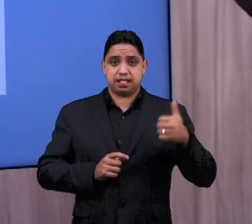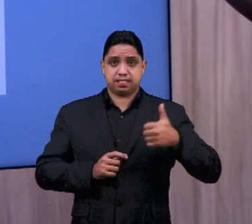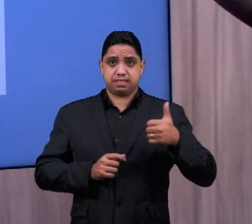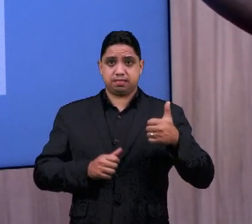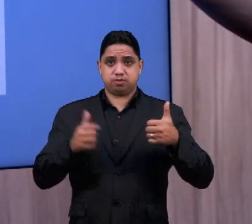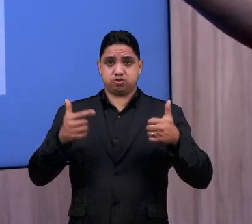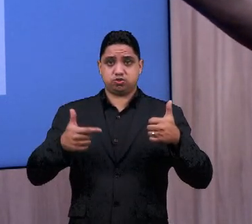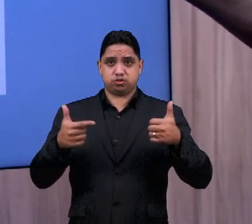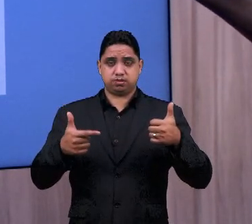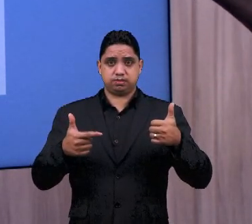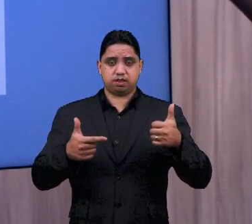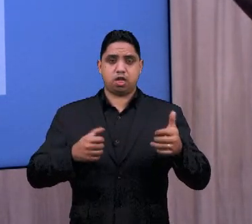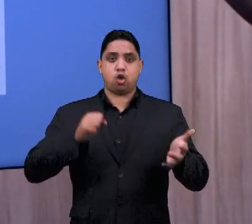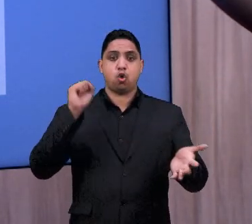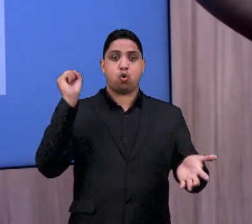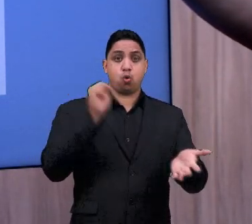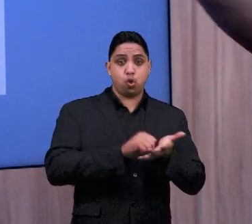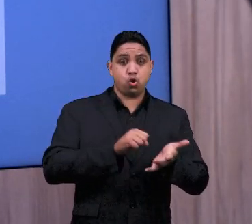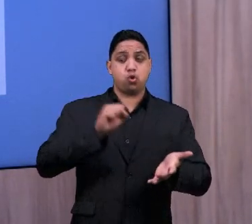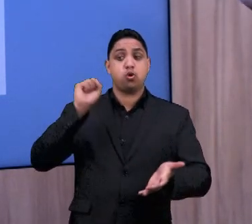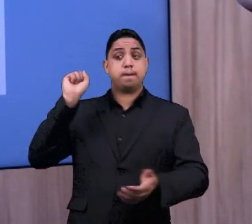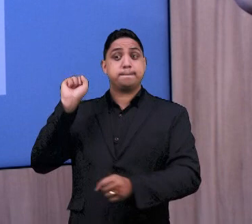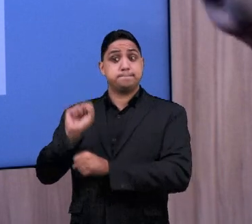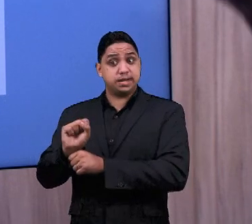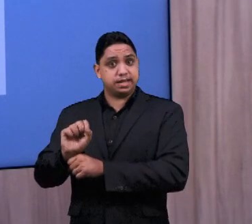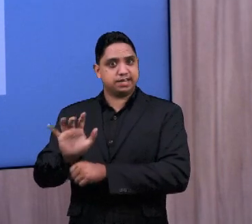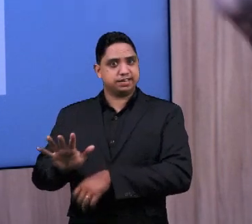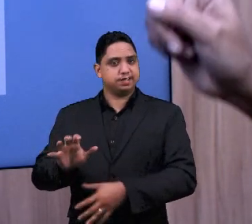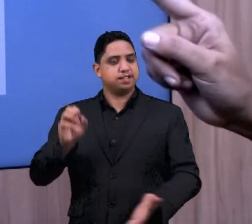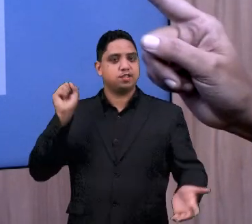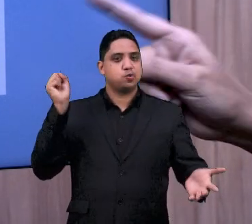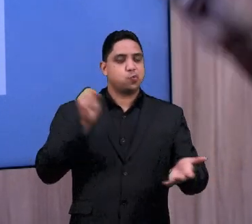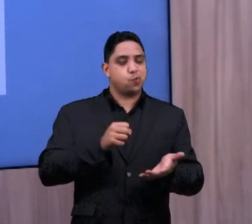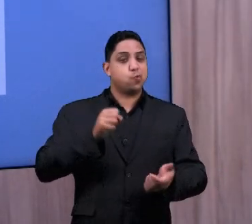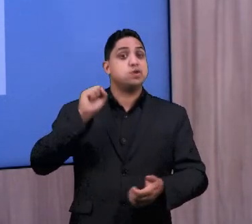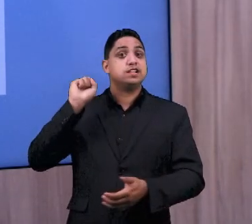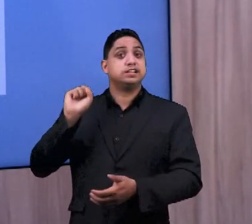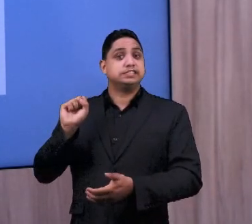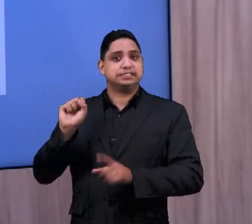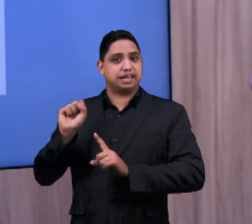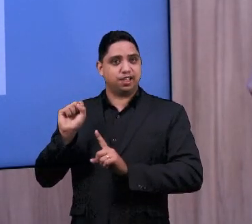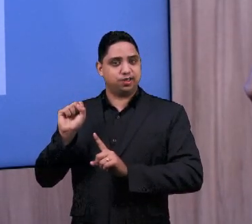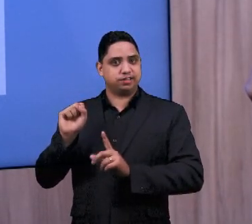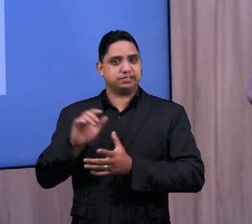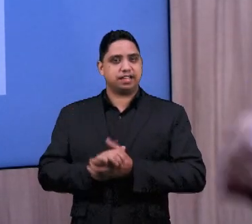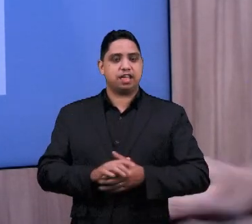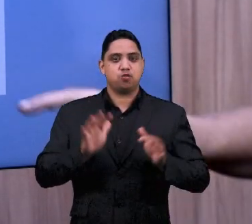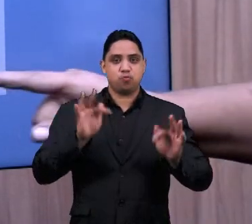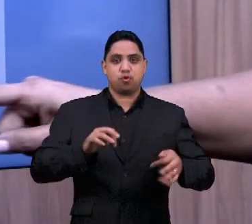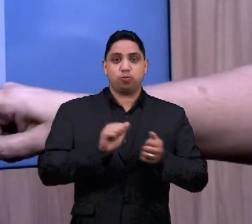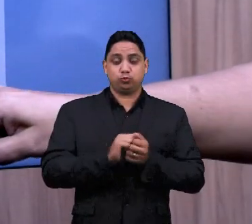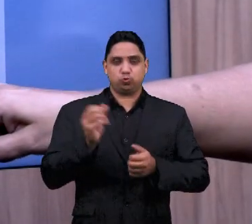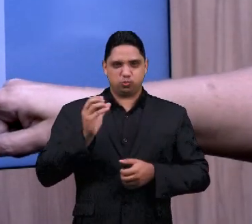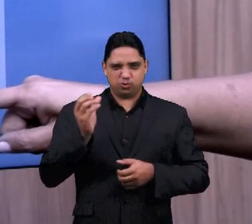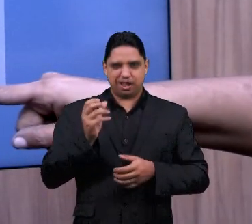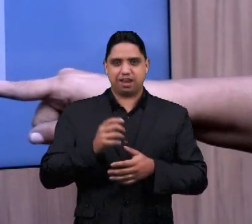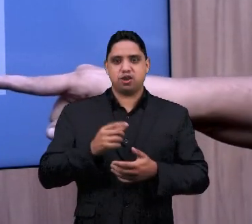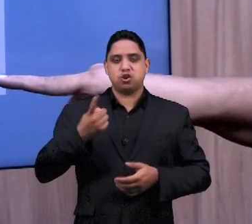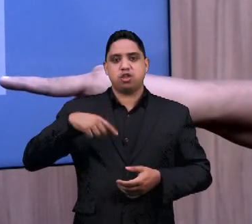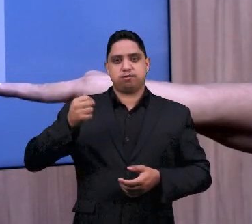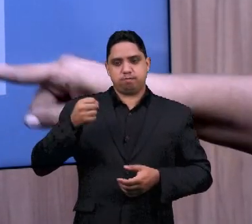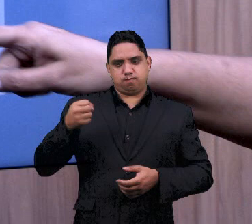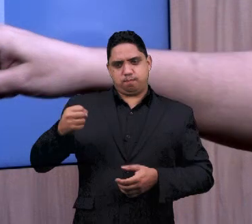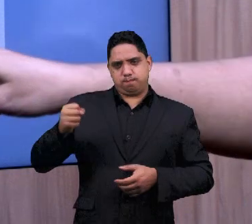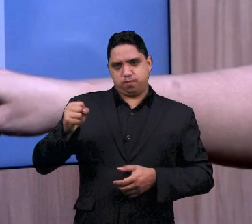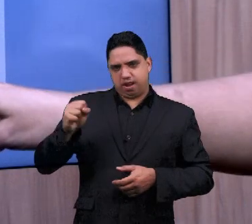deuxième temps, on va faire un silence avec une pause. Et à la fin, ensemble avec le choucalio, la